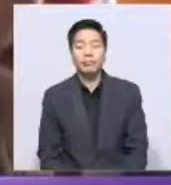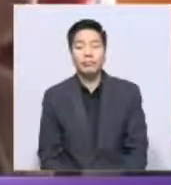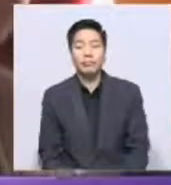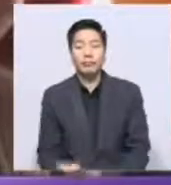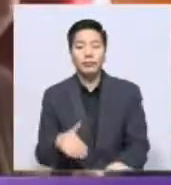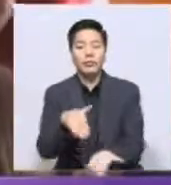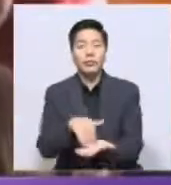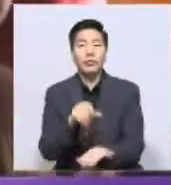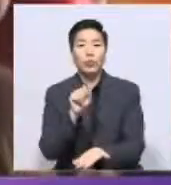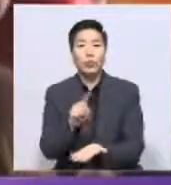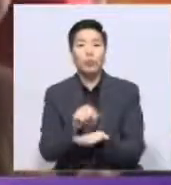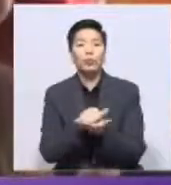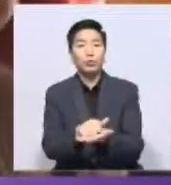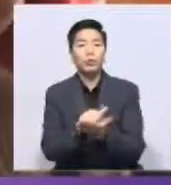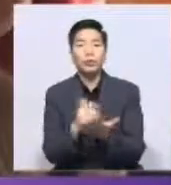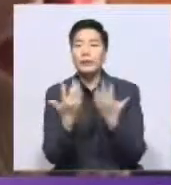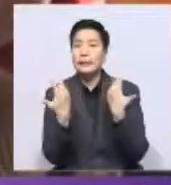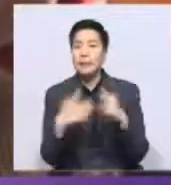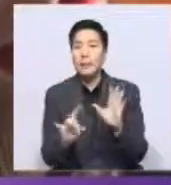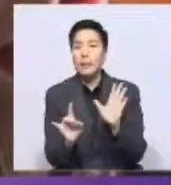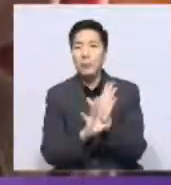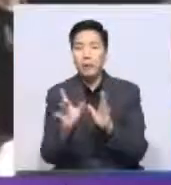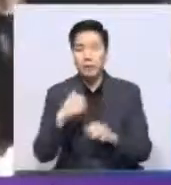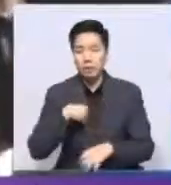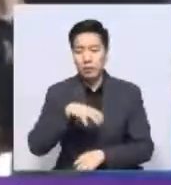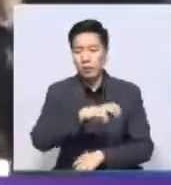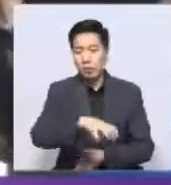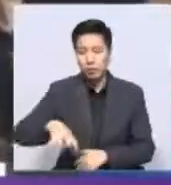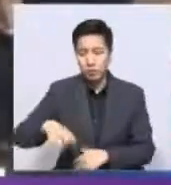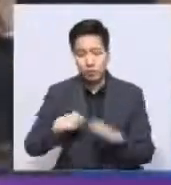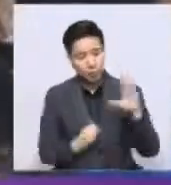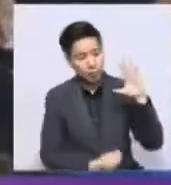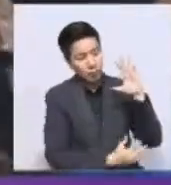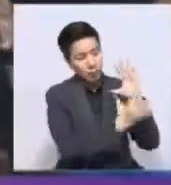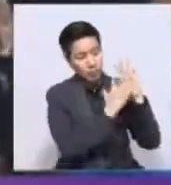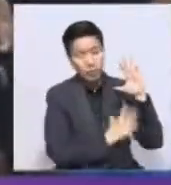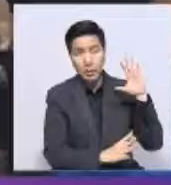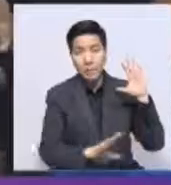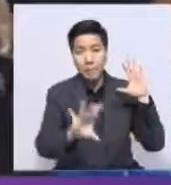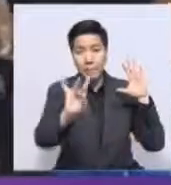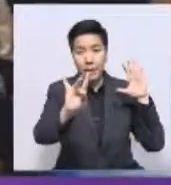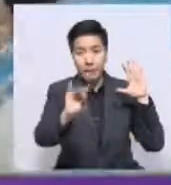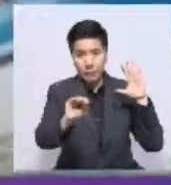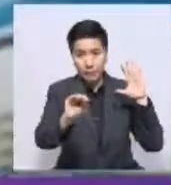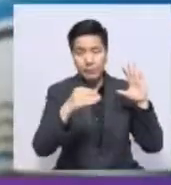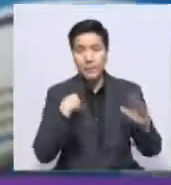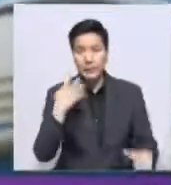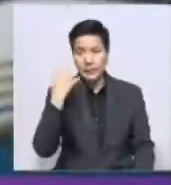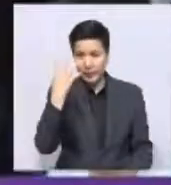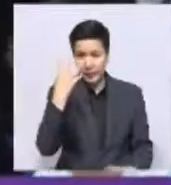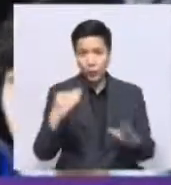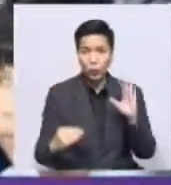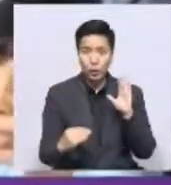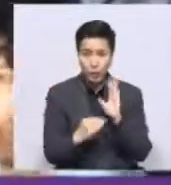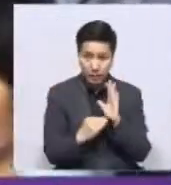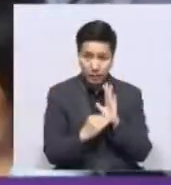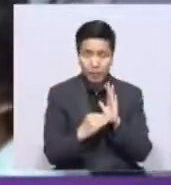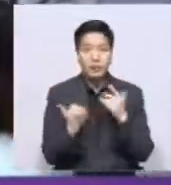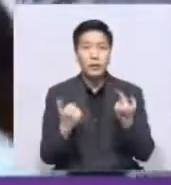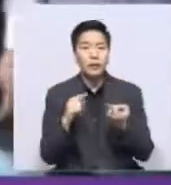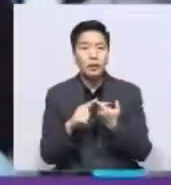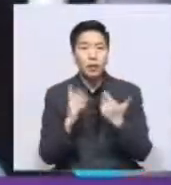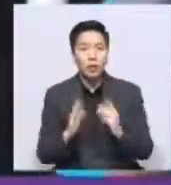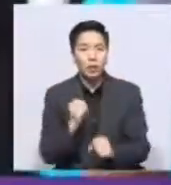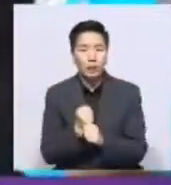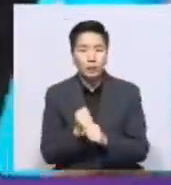สำหรับศูนย์บริการแบบเบ็ดเสร็จทั่วประเทศขณะนี้มีจำนวน80แห่งใน76จังหวัดและอีก4แห่งในกรุงเทพมหานครล่าสุด